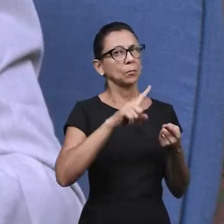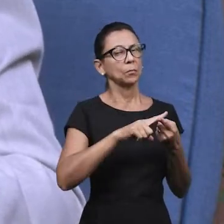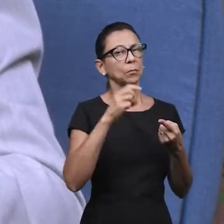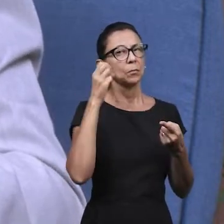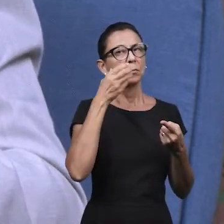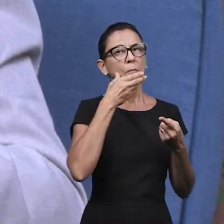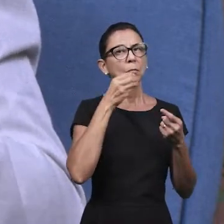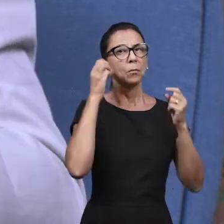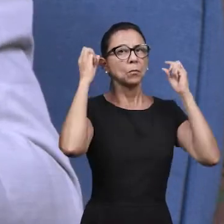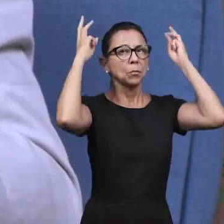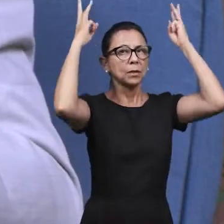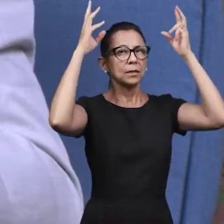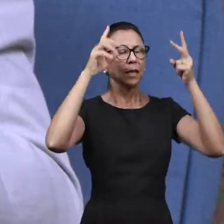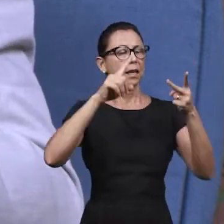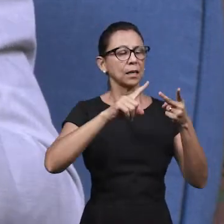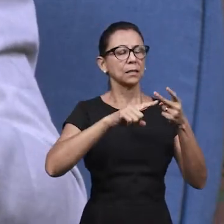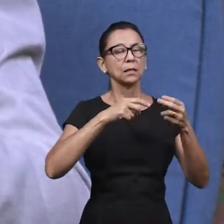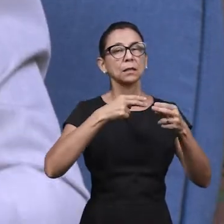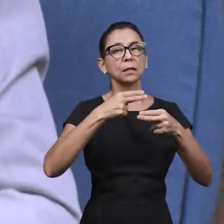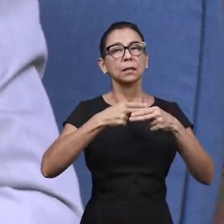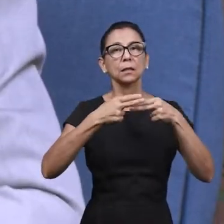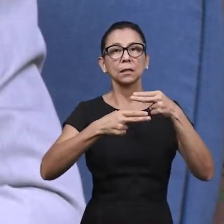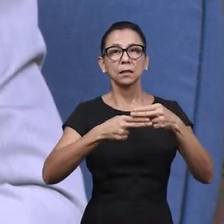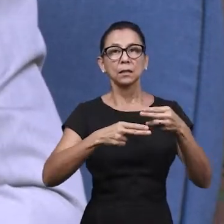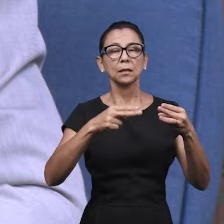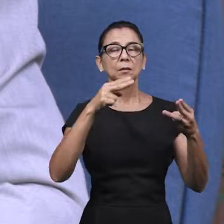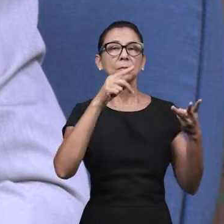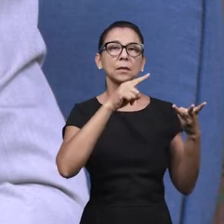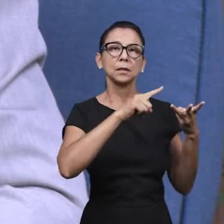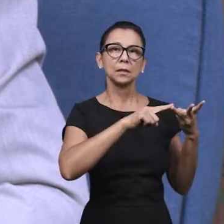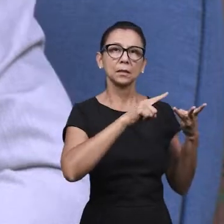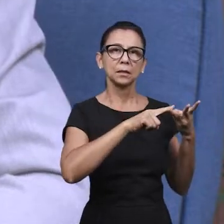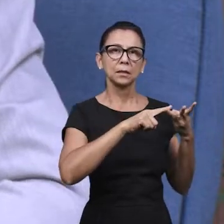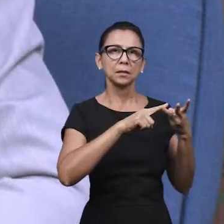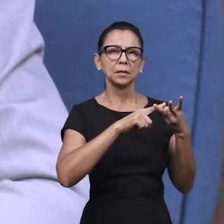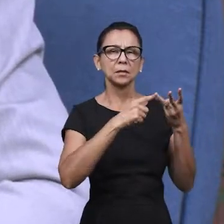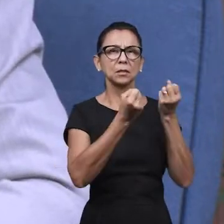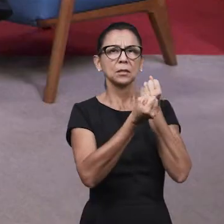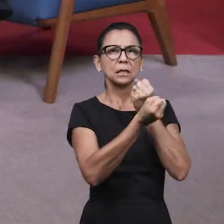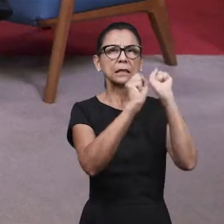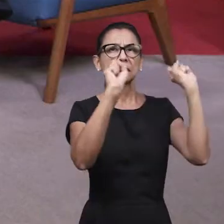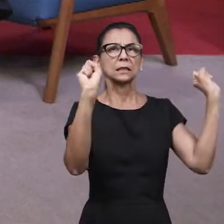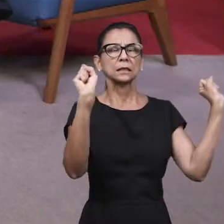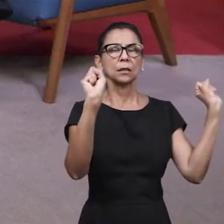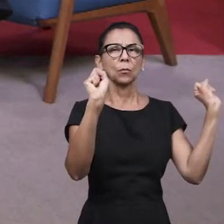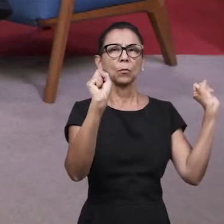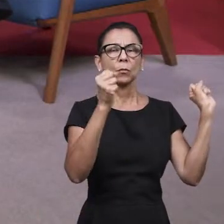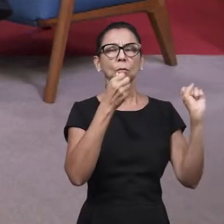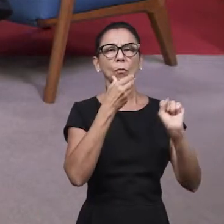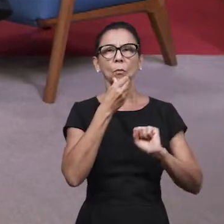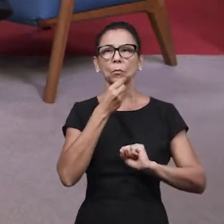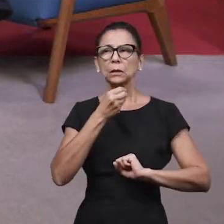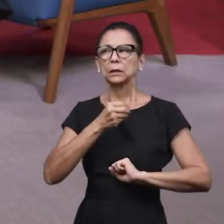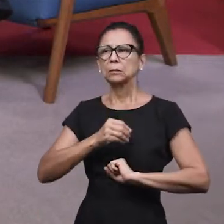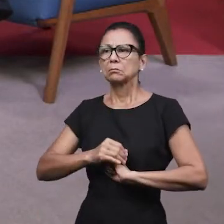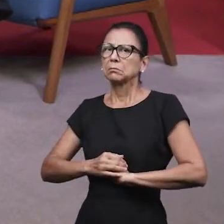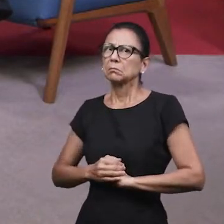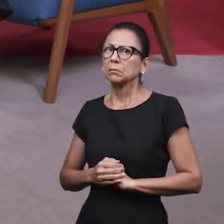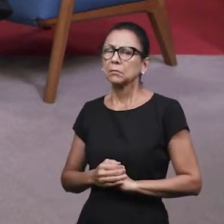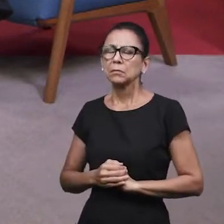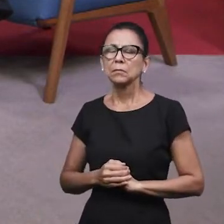Moïse, de Néhémie et de Samson, parmi beaucoup d'autres. Et cela n'est